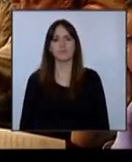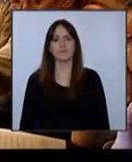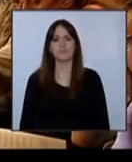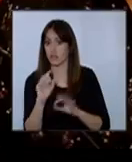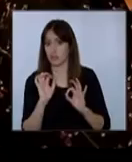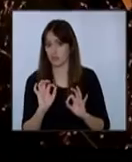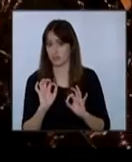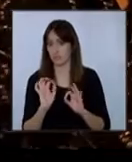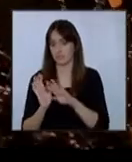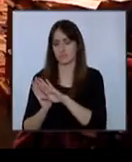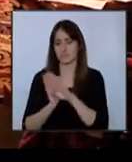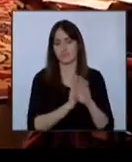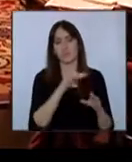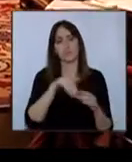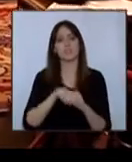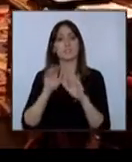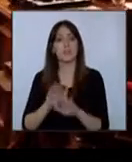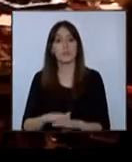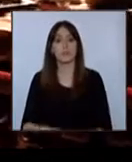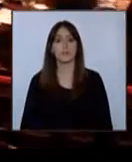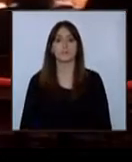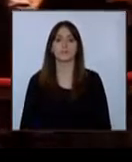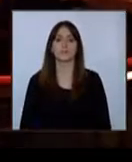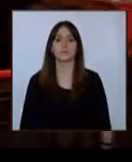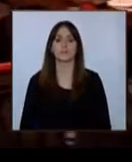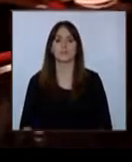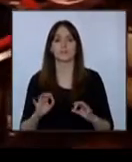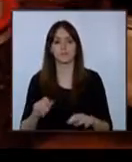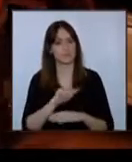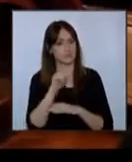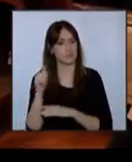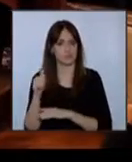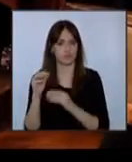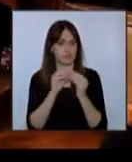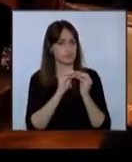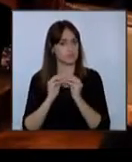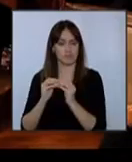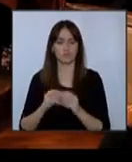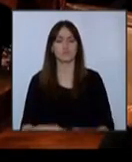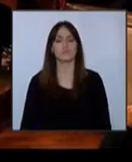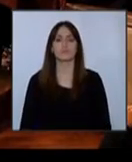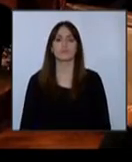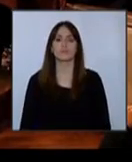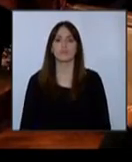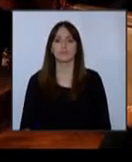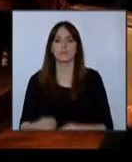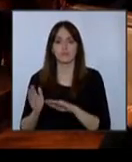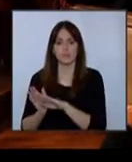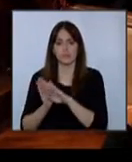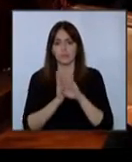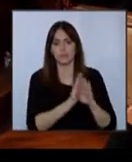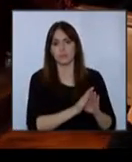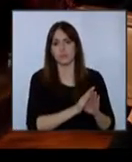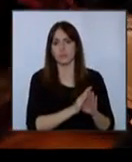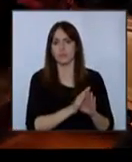Moltes gràcies. Votació, vots a favor. Doncs queda aprovat per unanimitat. I passem ara, doncs, ja,